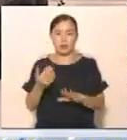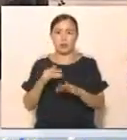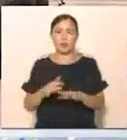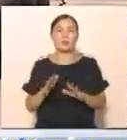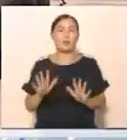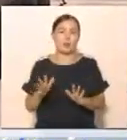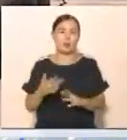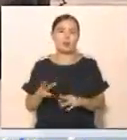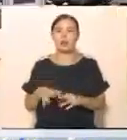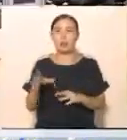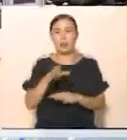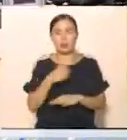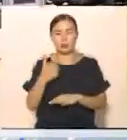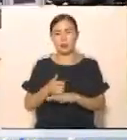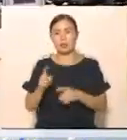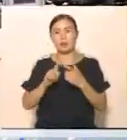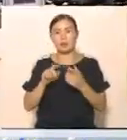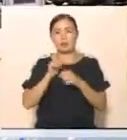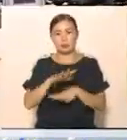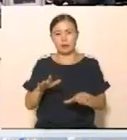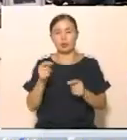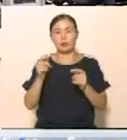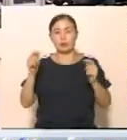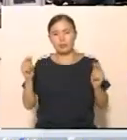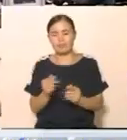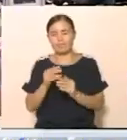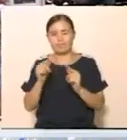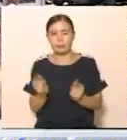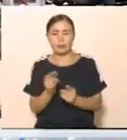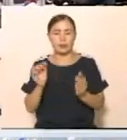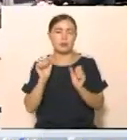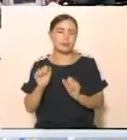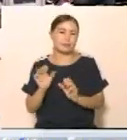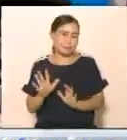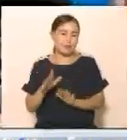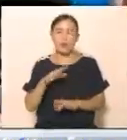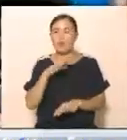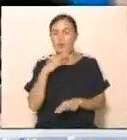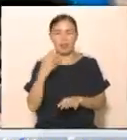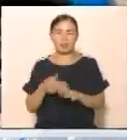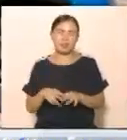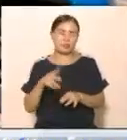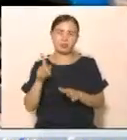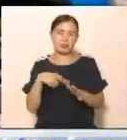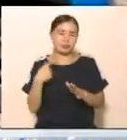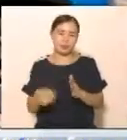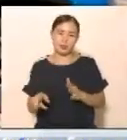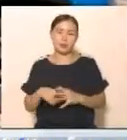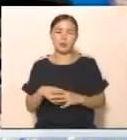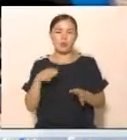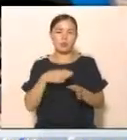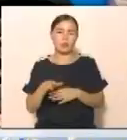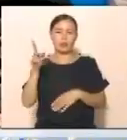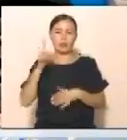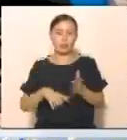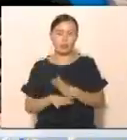бірі. Бәрінен бұрын бұл аурудың таралуын аз да болса шектеуге мүмкіндік береді. Десе де көпшілік оны вирустан қорғануға толықтай кепілдік бермейді